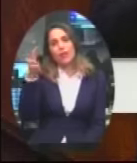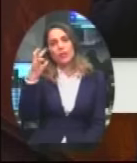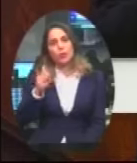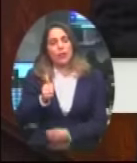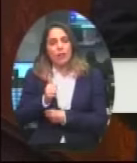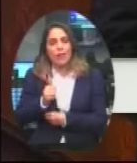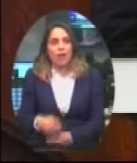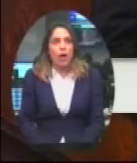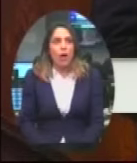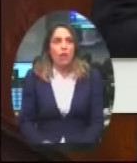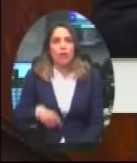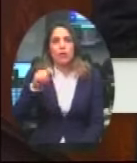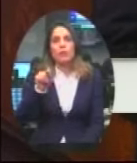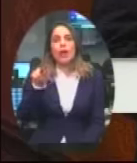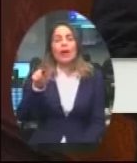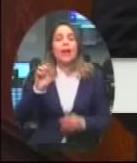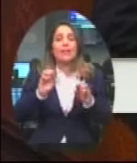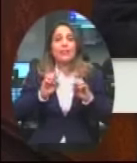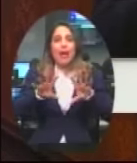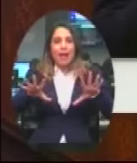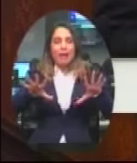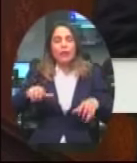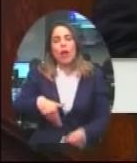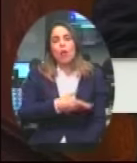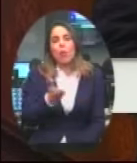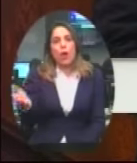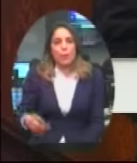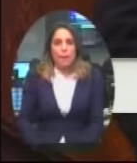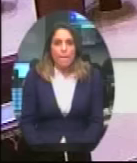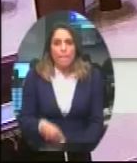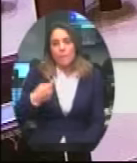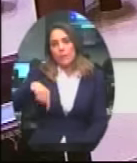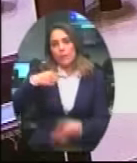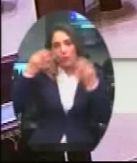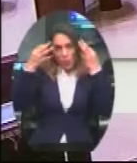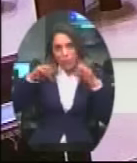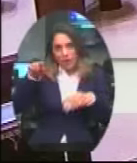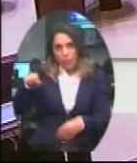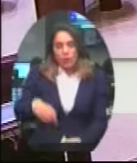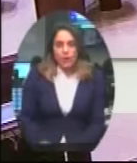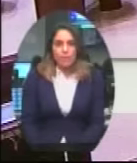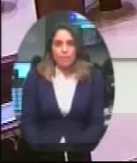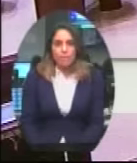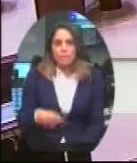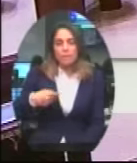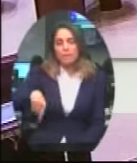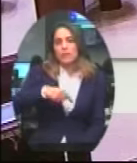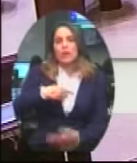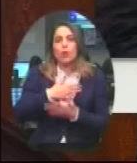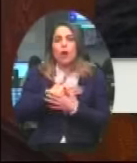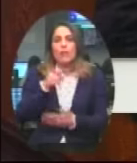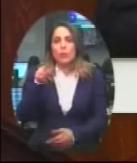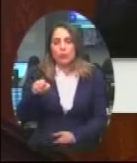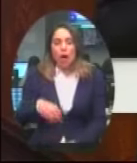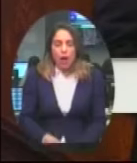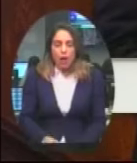את עוד תאירי על כולם. אנחנו מעריכים אותך, אנחנו אוהבים אותך. יחד נביא את